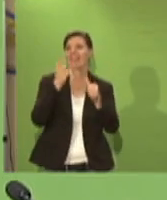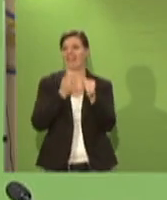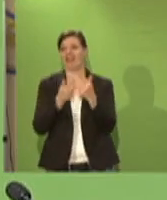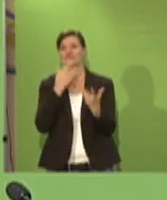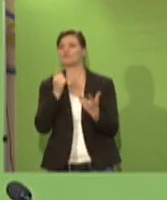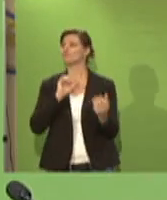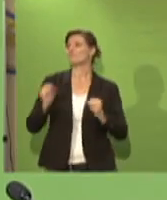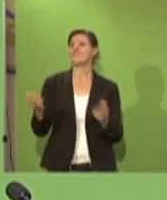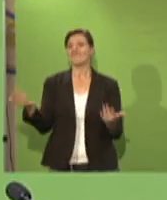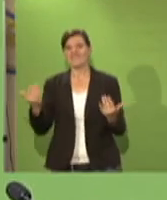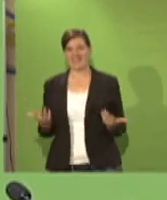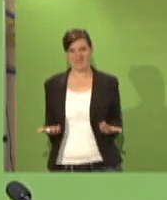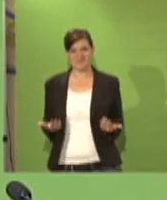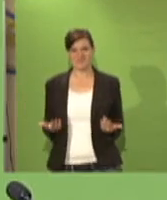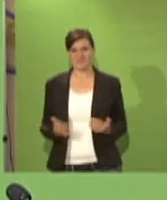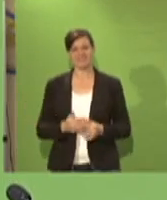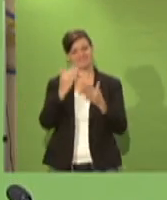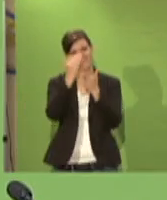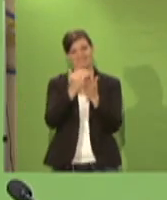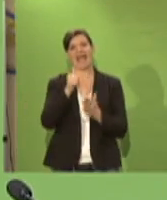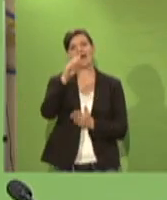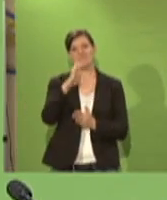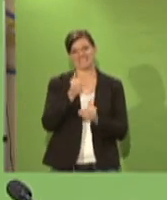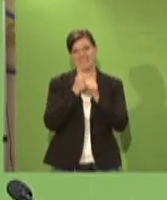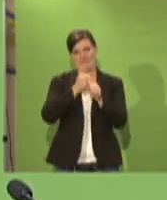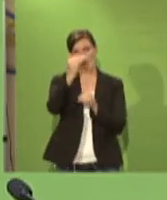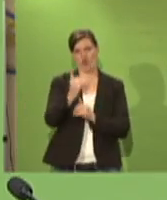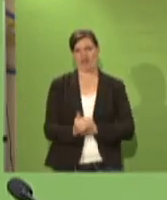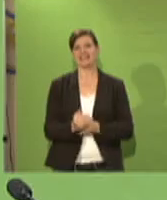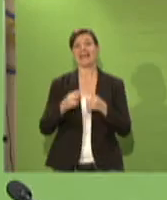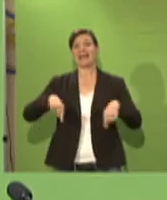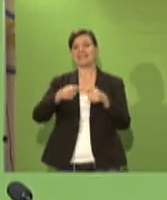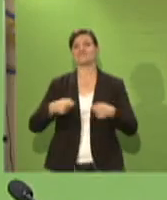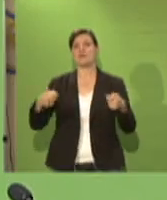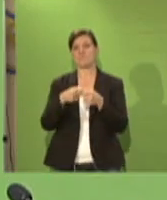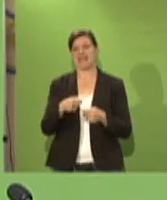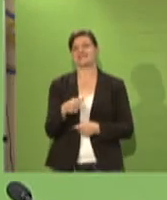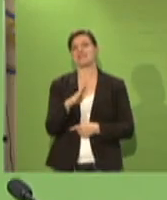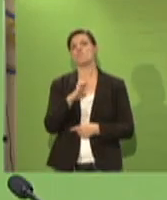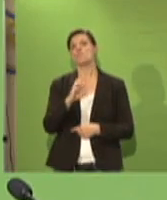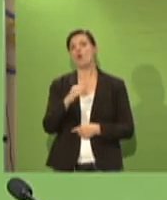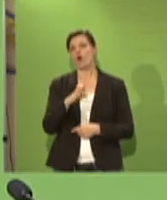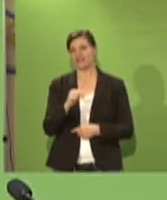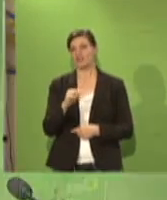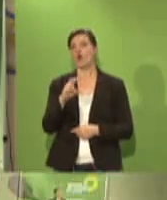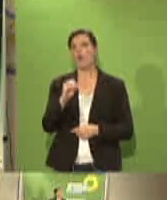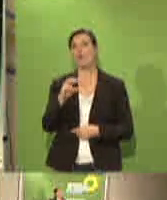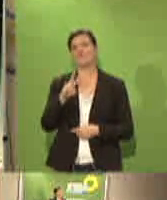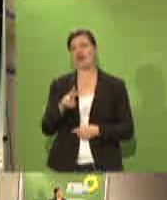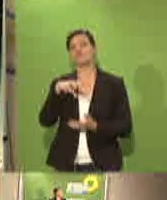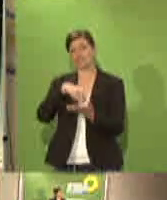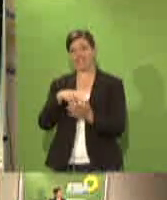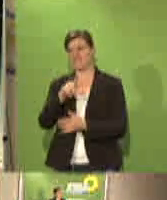haben der Reihe nach alphabetisch aus dem Kreisverband Borken, ist das der OV Stadtlohn. Ist jemand aus dem OV Stadtlohn